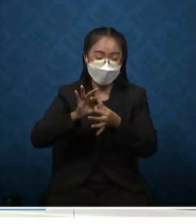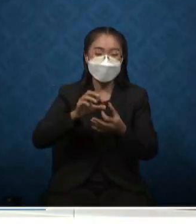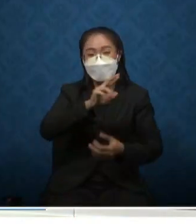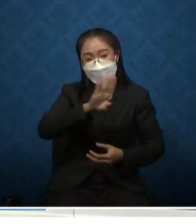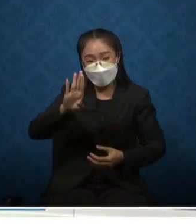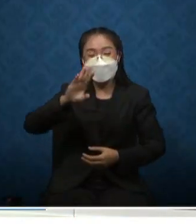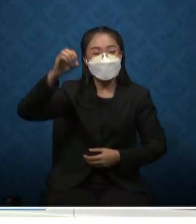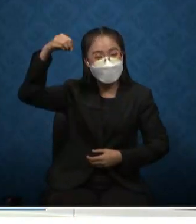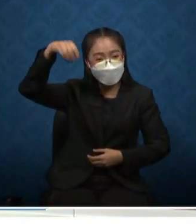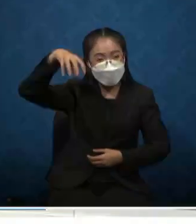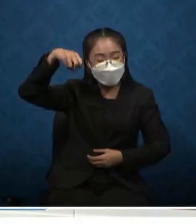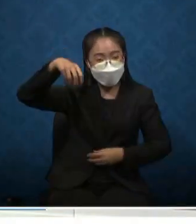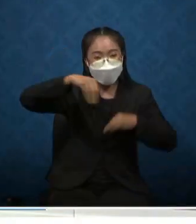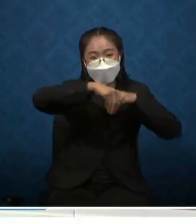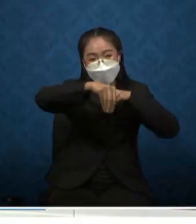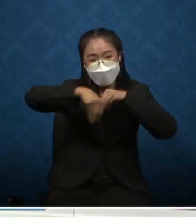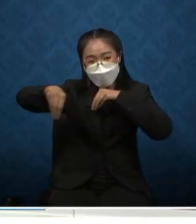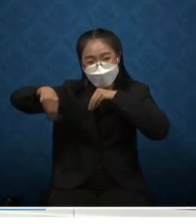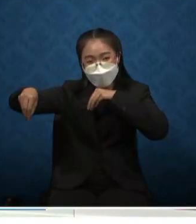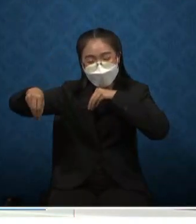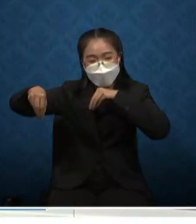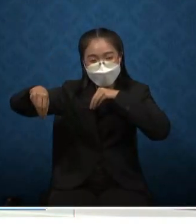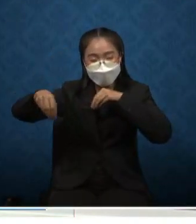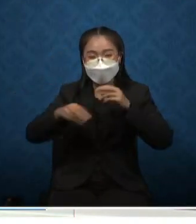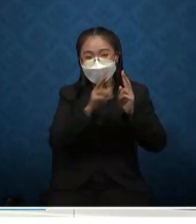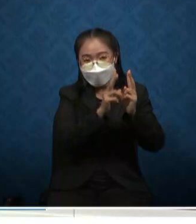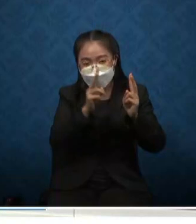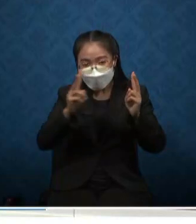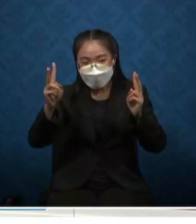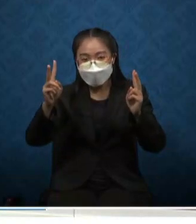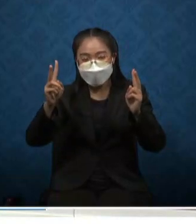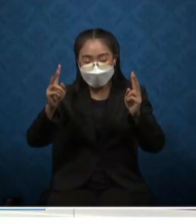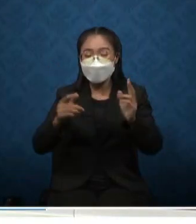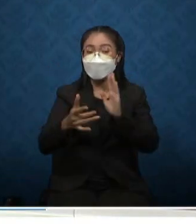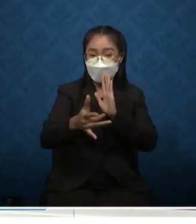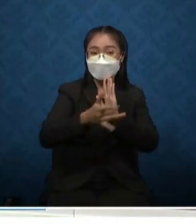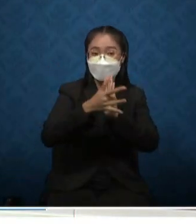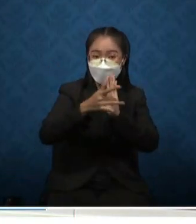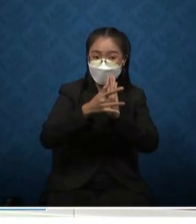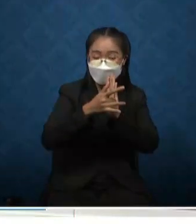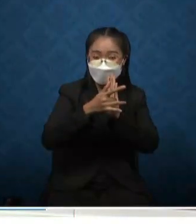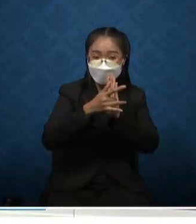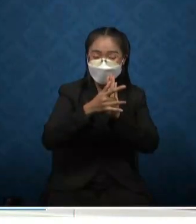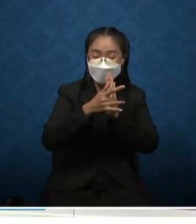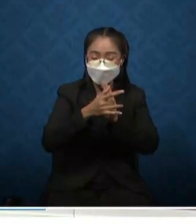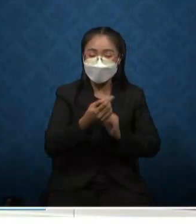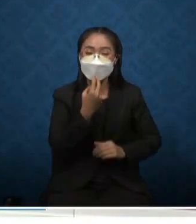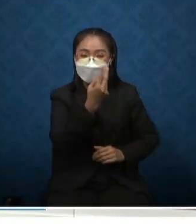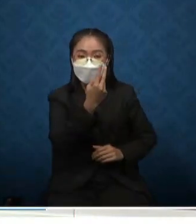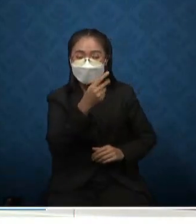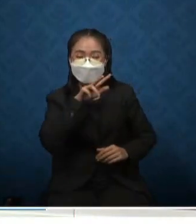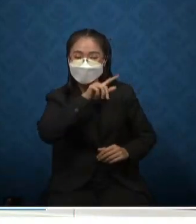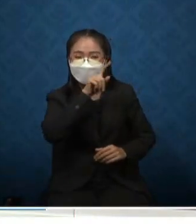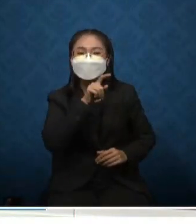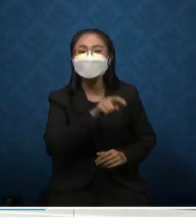อัจฉริยะ Smart Gridและการใช้เทคโนโลยีblockchainตลอดจนตั้งข้อสังเกตต่อการทำงาน